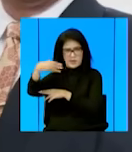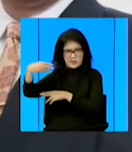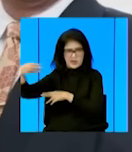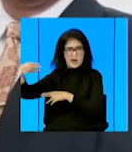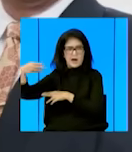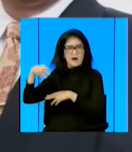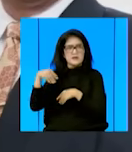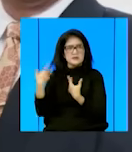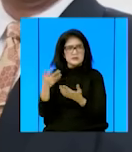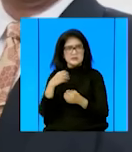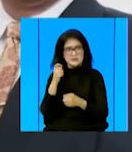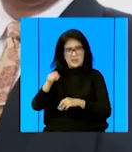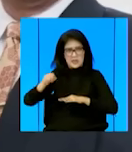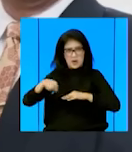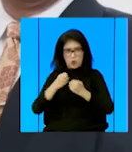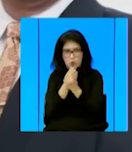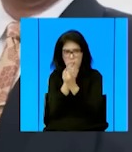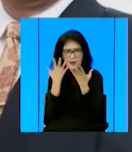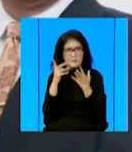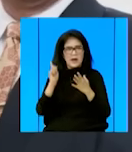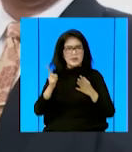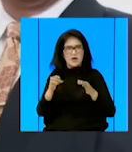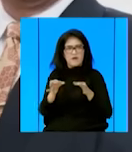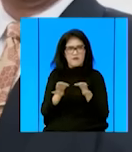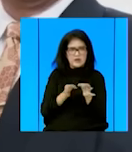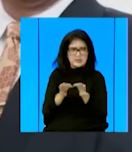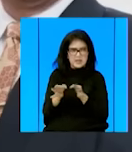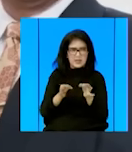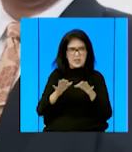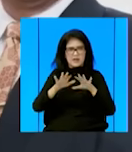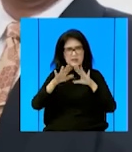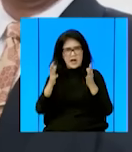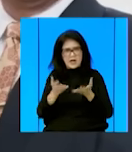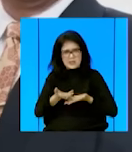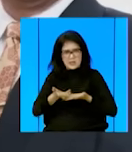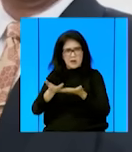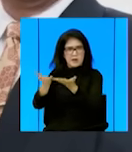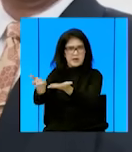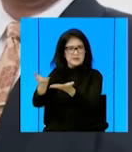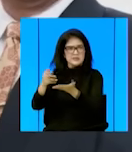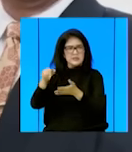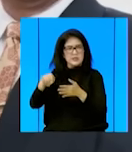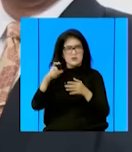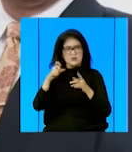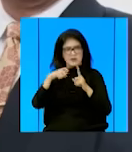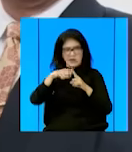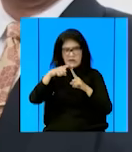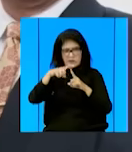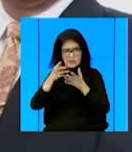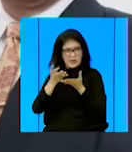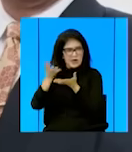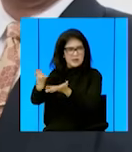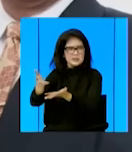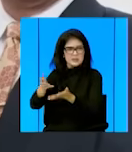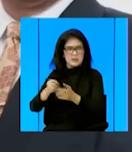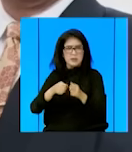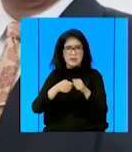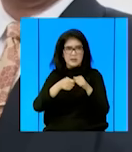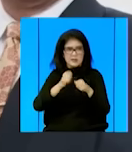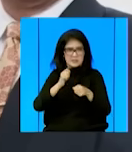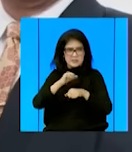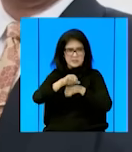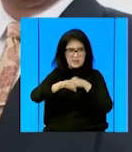juga terungkap sejumlah pemberian dan fasilitas yang diberikan Ketua KPU kepada CAT. Mulai dari pembelian tiket